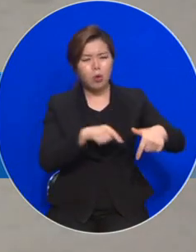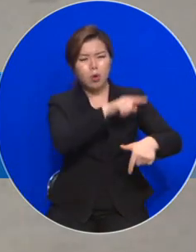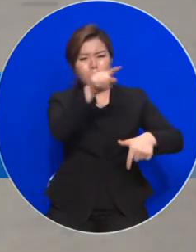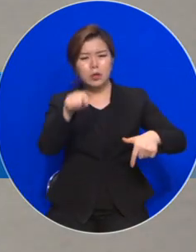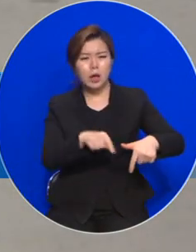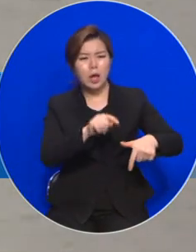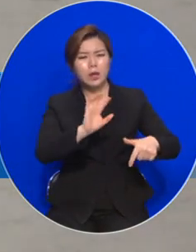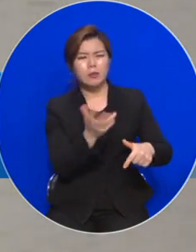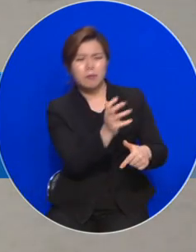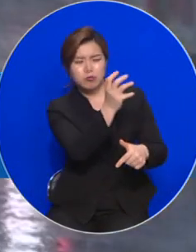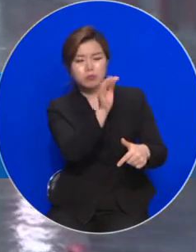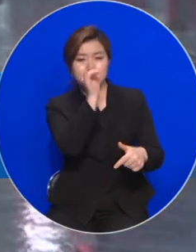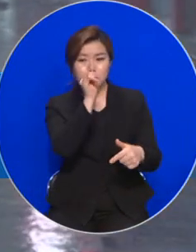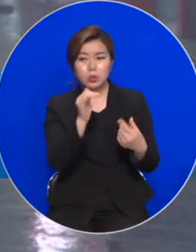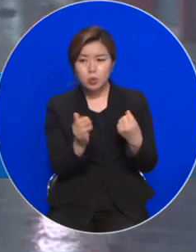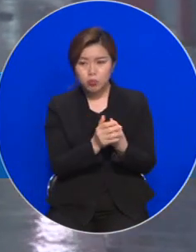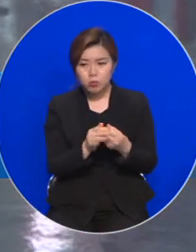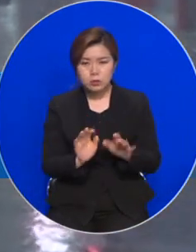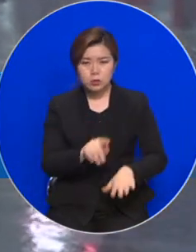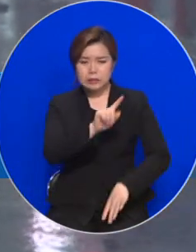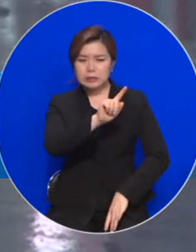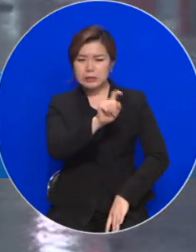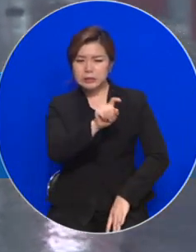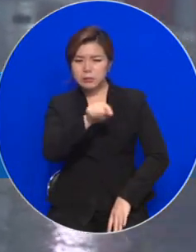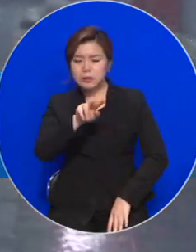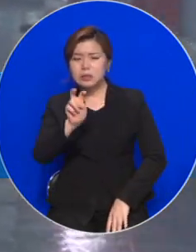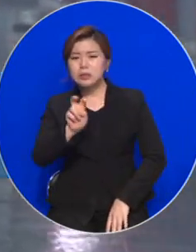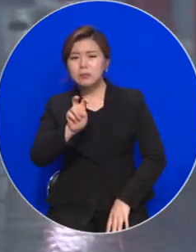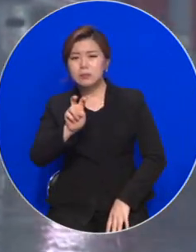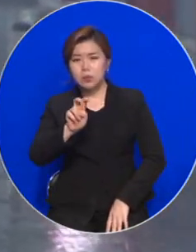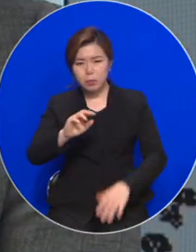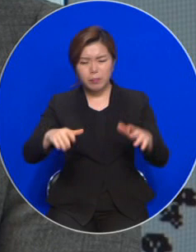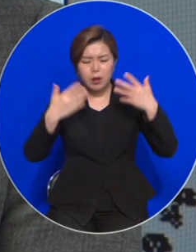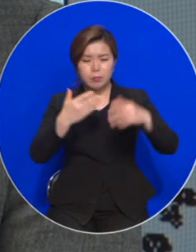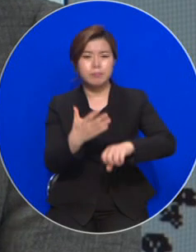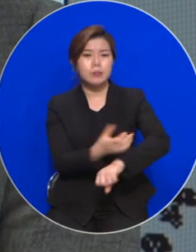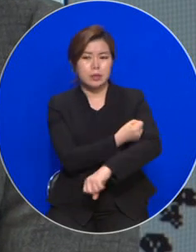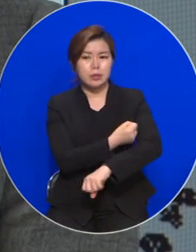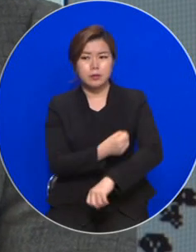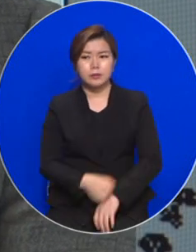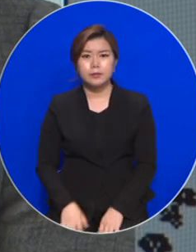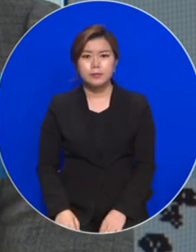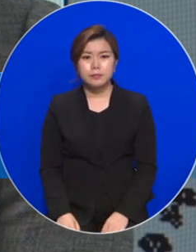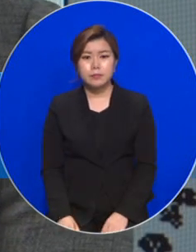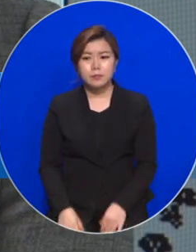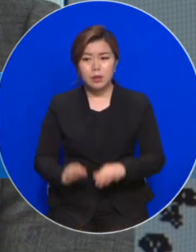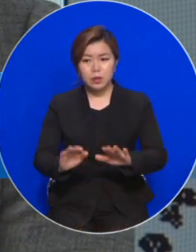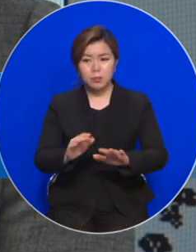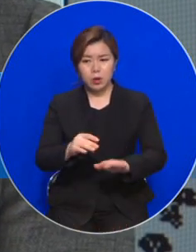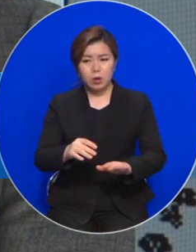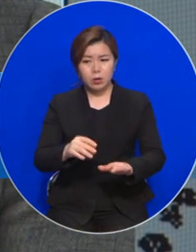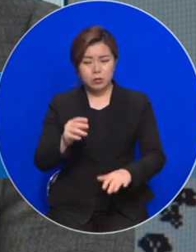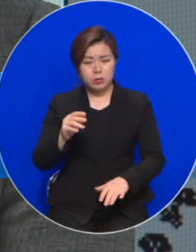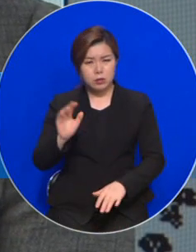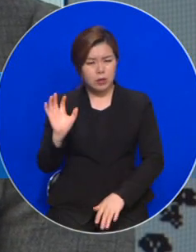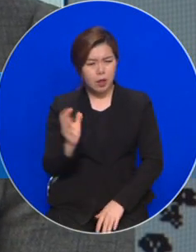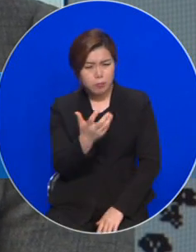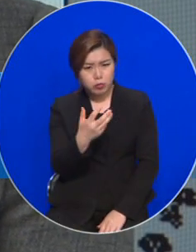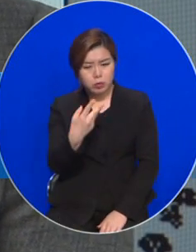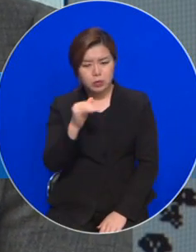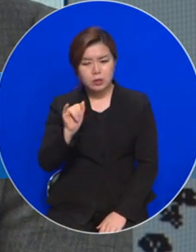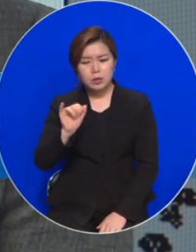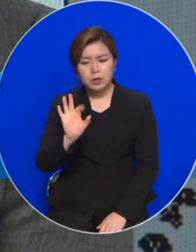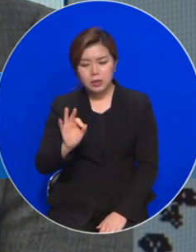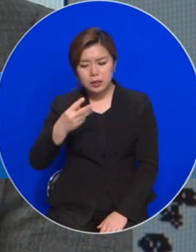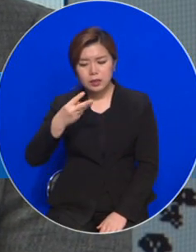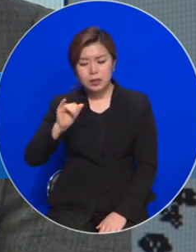안에 들면서 초속 10에서 20m의 매우 강한 바람이 불었습니다. 이번 태풍은 많은 피해를 줬던 태풍 린린과